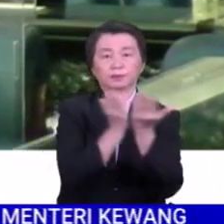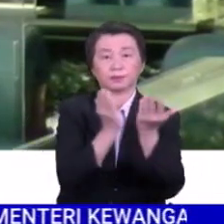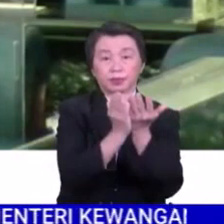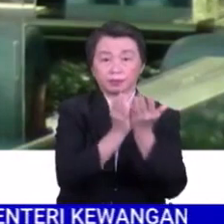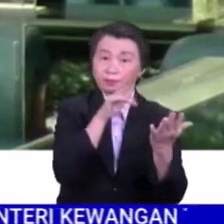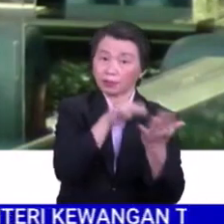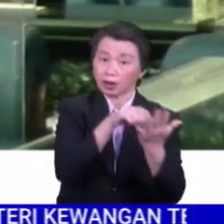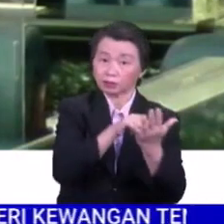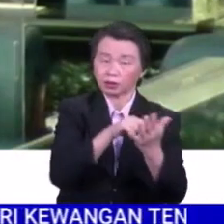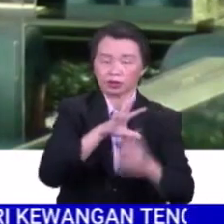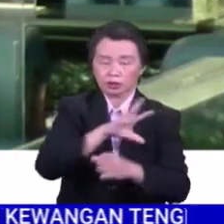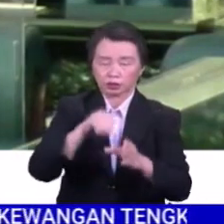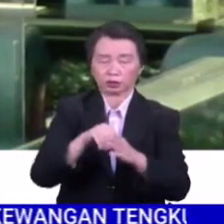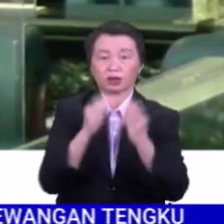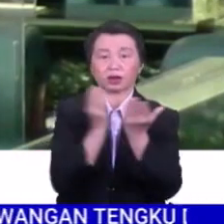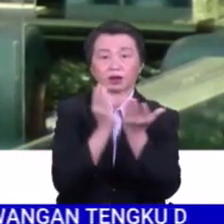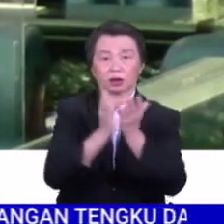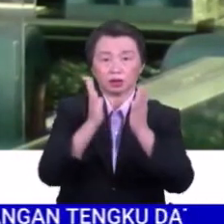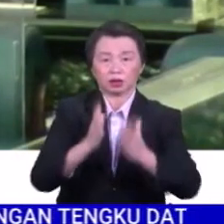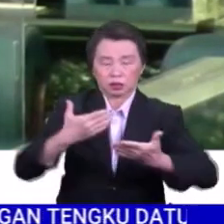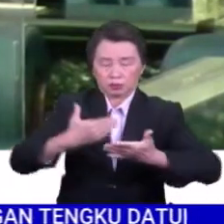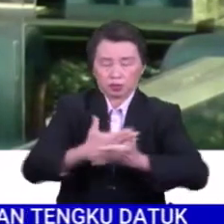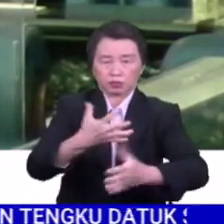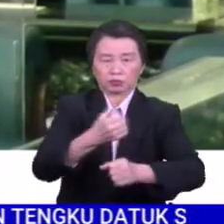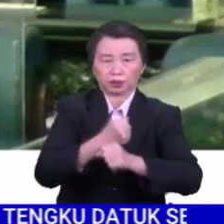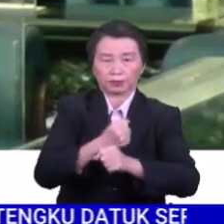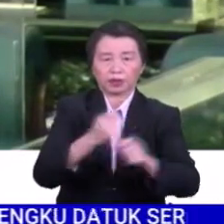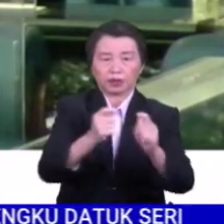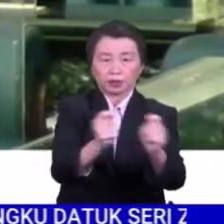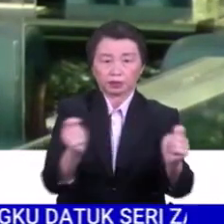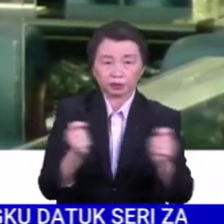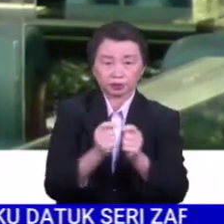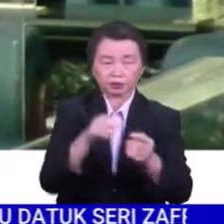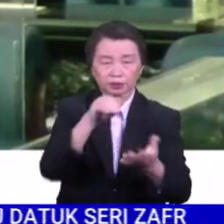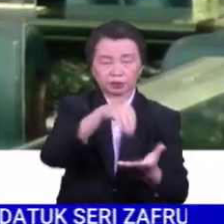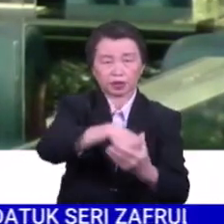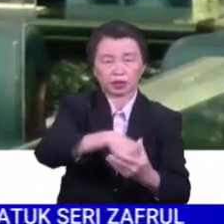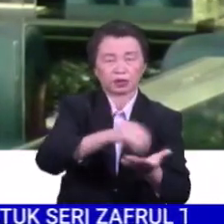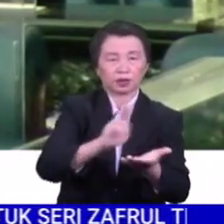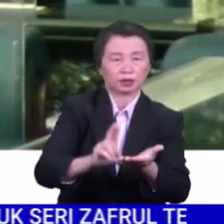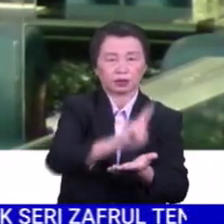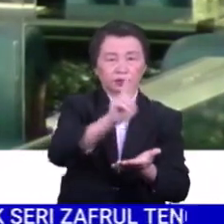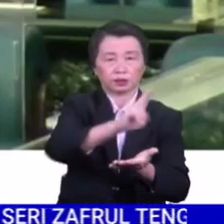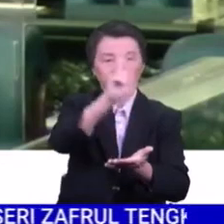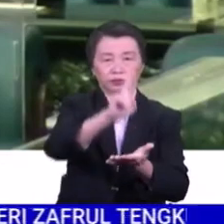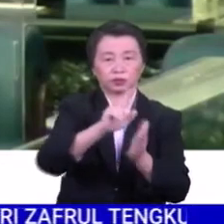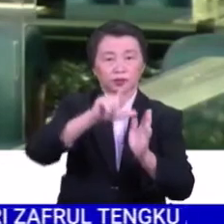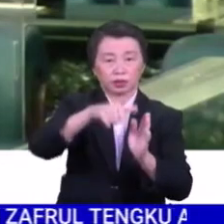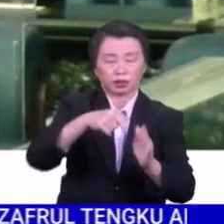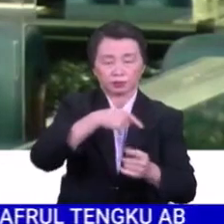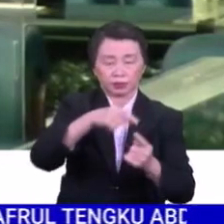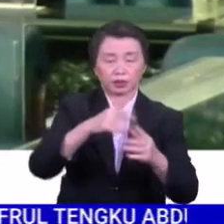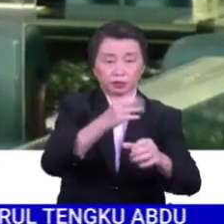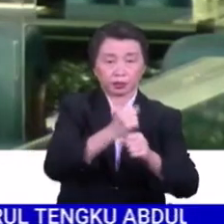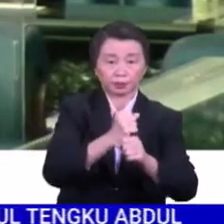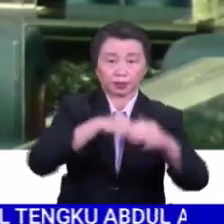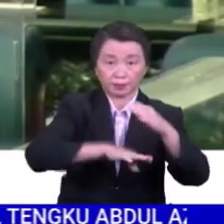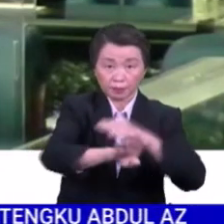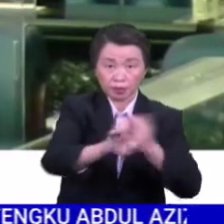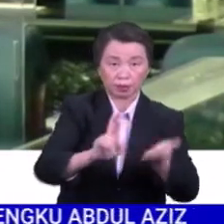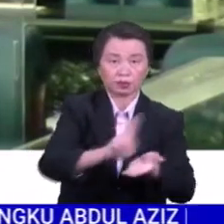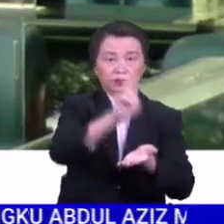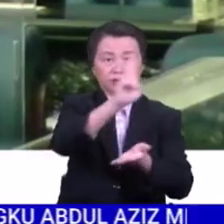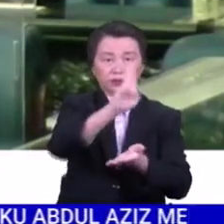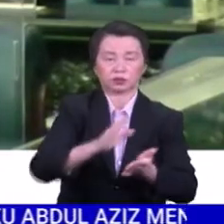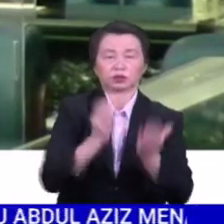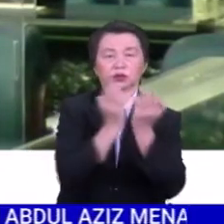Ini termasuk pelajar-pelajar yang baru mendapat tempat di universiti nanti. Apabila mereka telah mendapat tempat, mereka